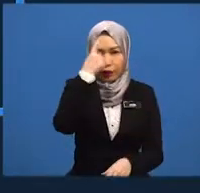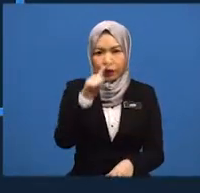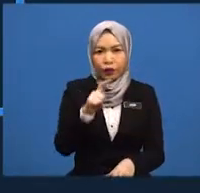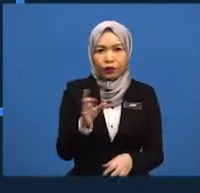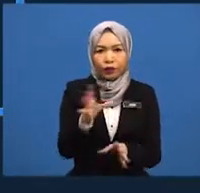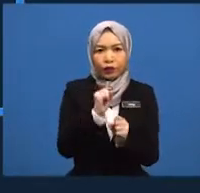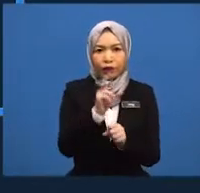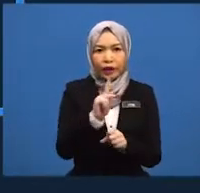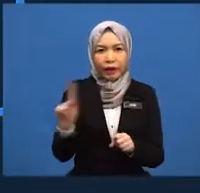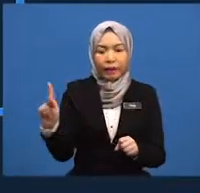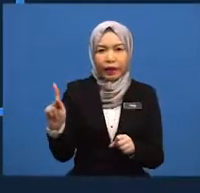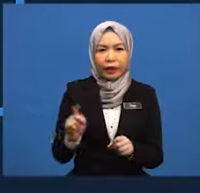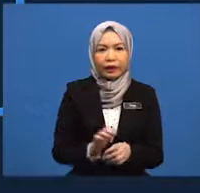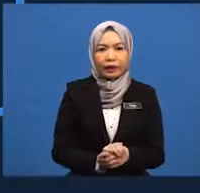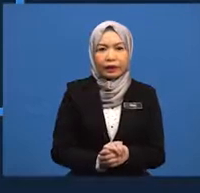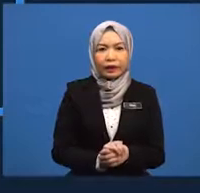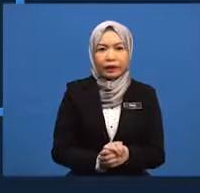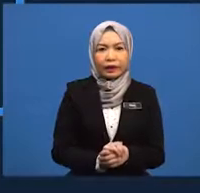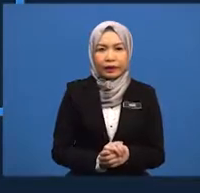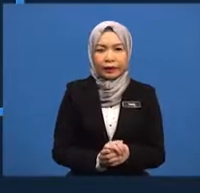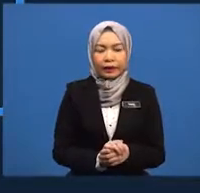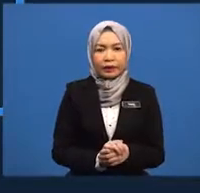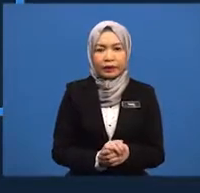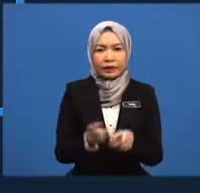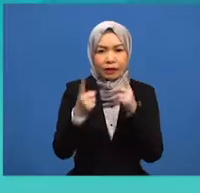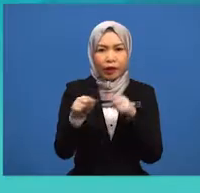menyemak menggunakan teknik semakan meja.